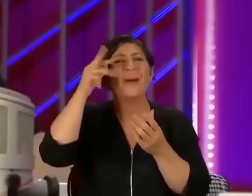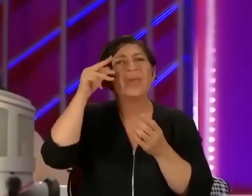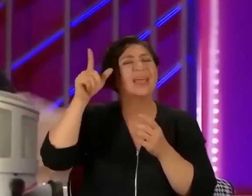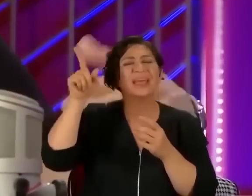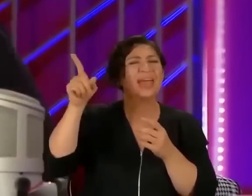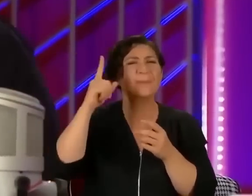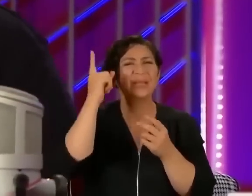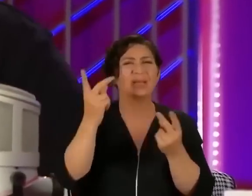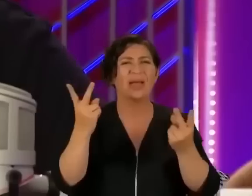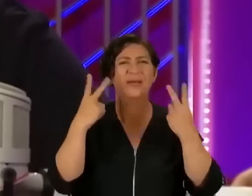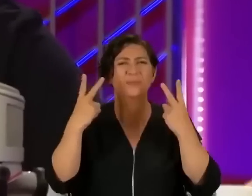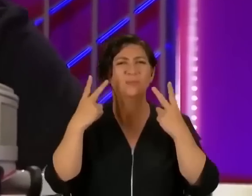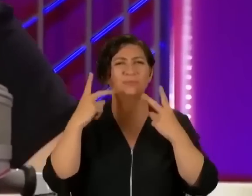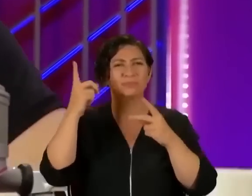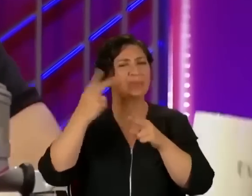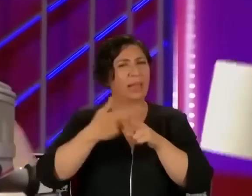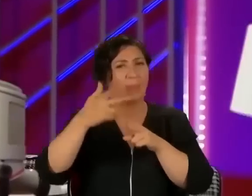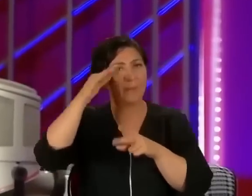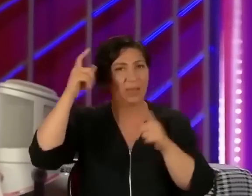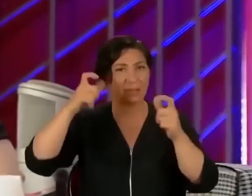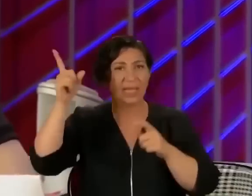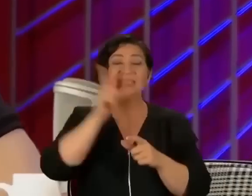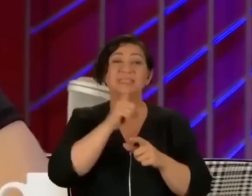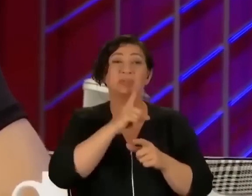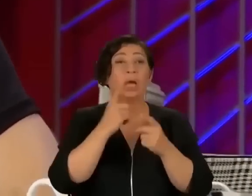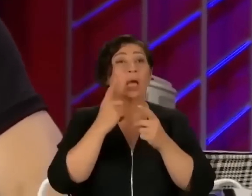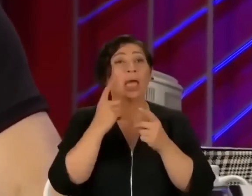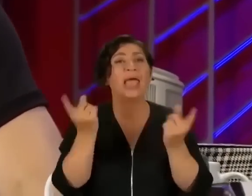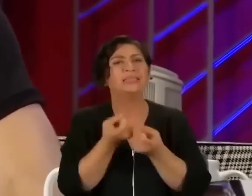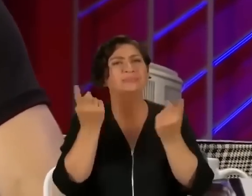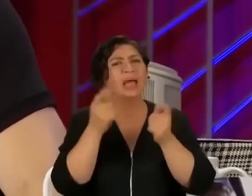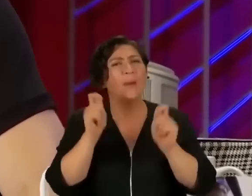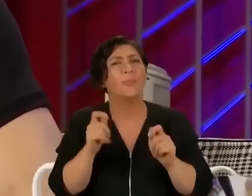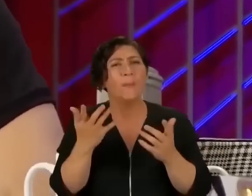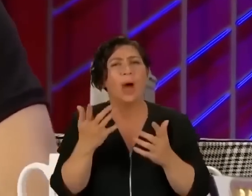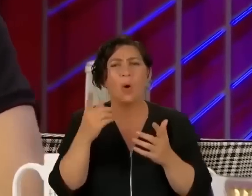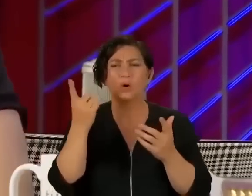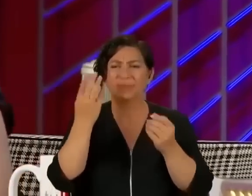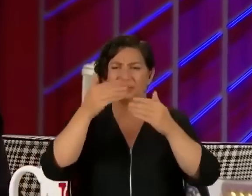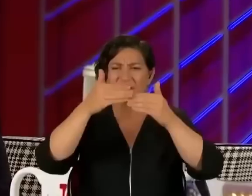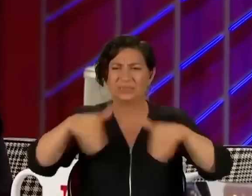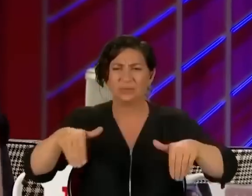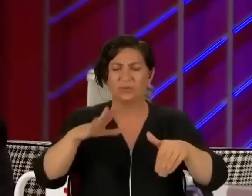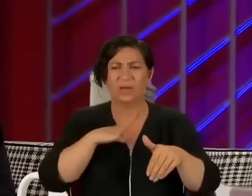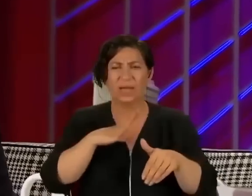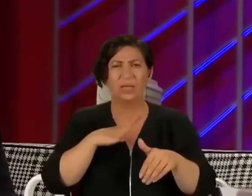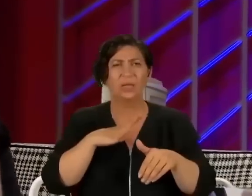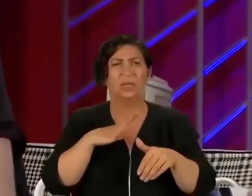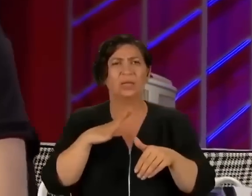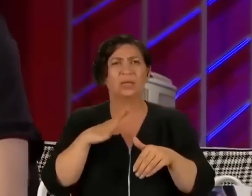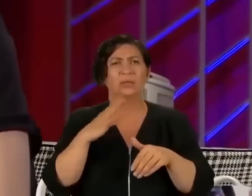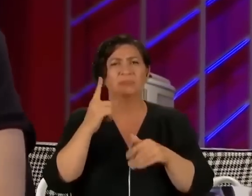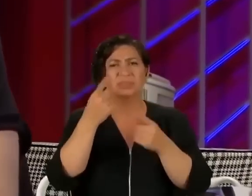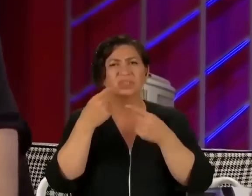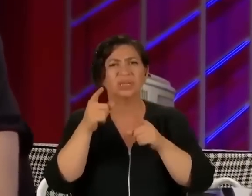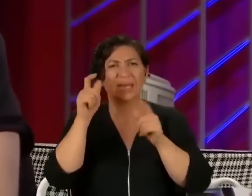Amerika'da şey. Da hani ben bir gösteri yaptım. Broadway'de de denedim. Şey İngilizce. Orada bile hani öyle bir otosansürü var ki hani US government'la